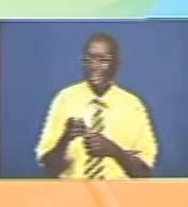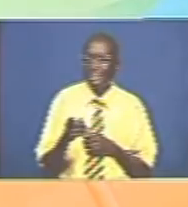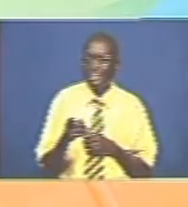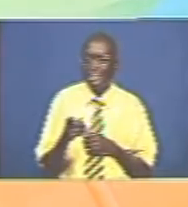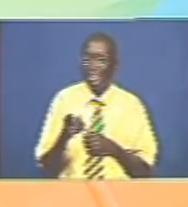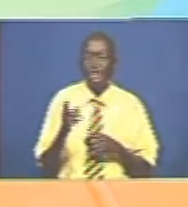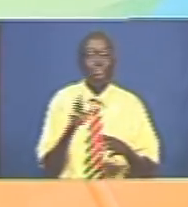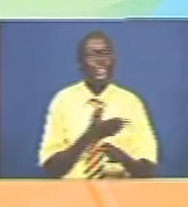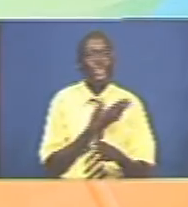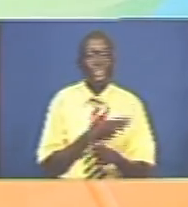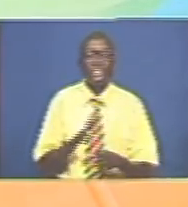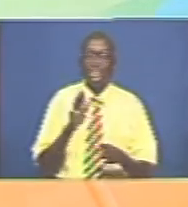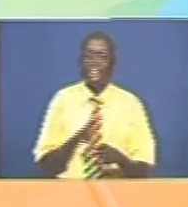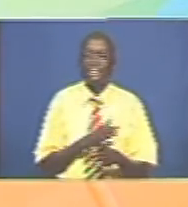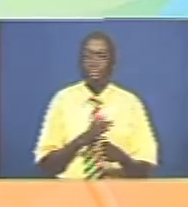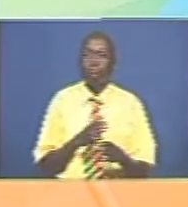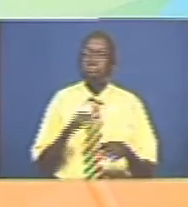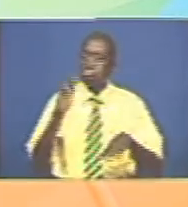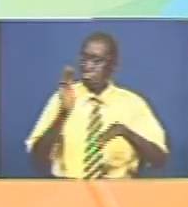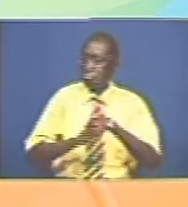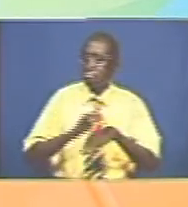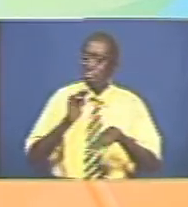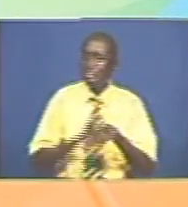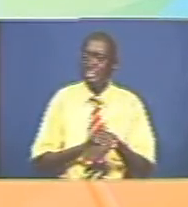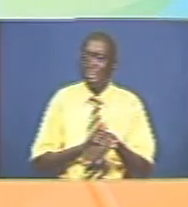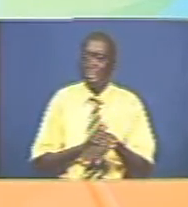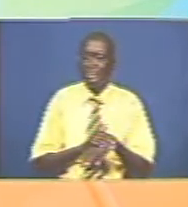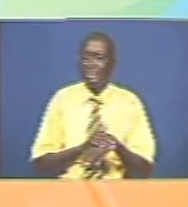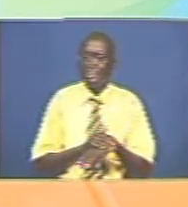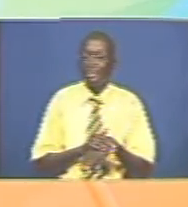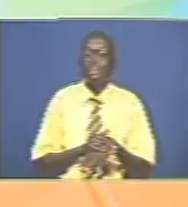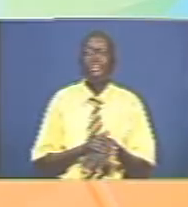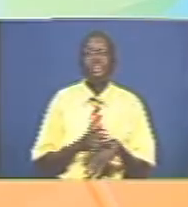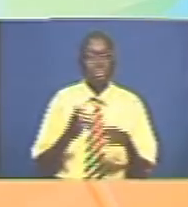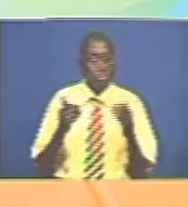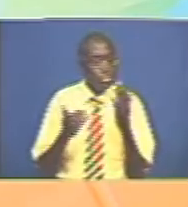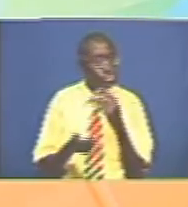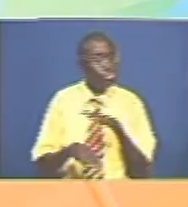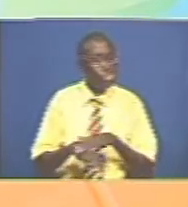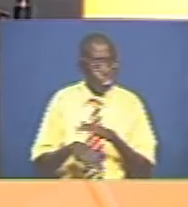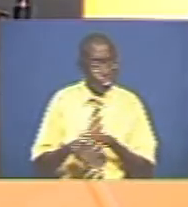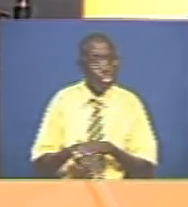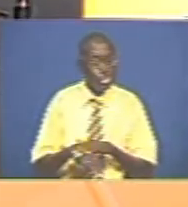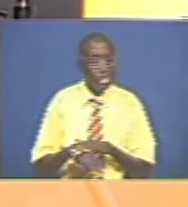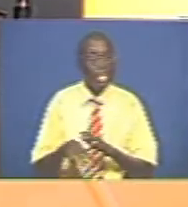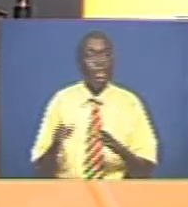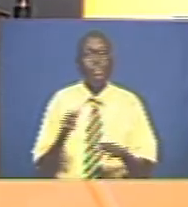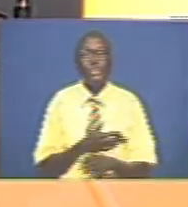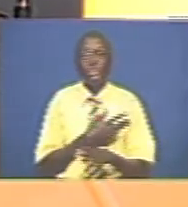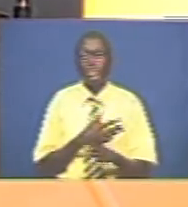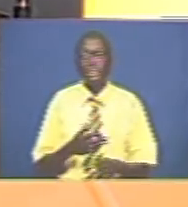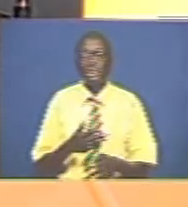kinacheza muziki ambao umekomaa. Wanasema ni muziki umeenda shule. Muziki umeenda shule. Kwa